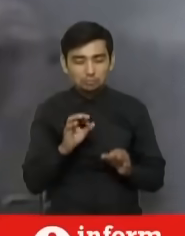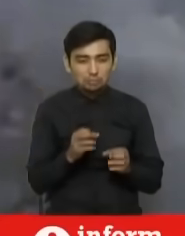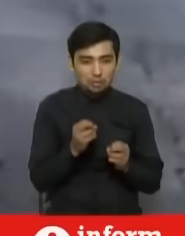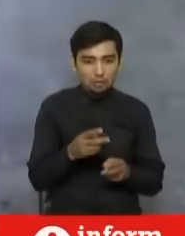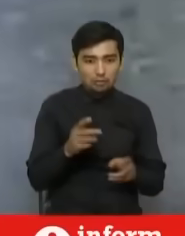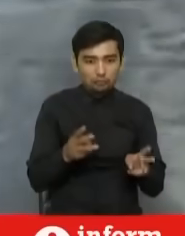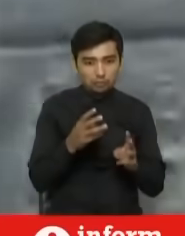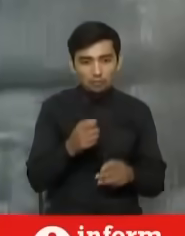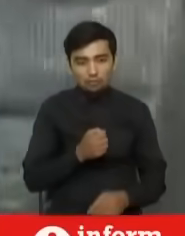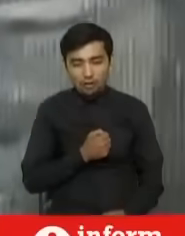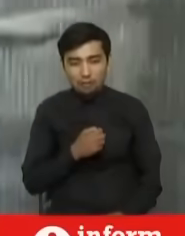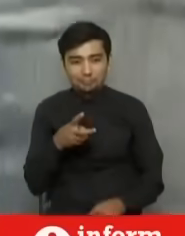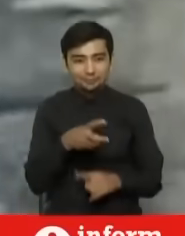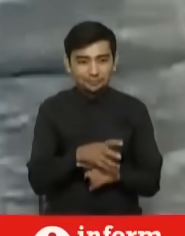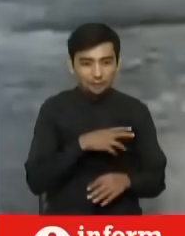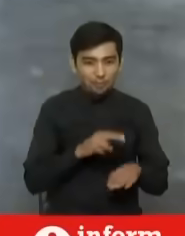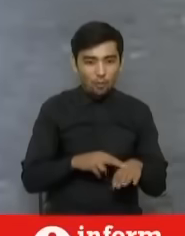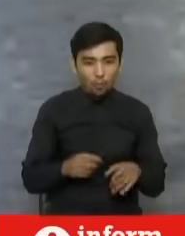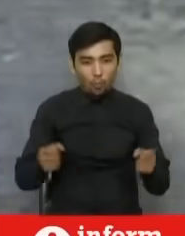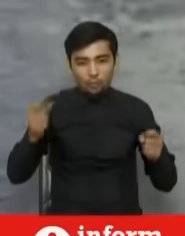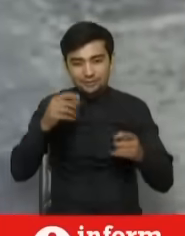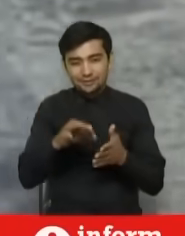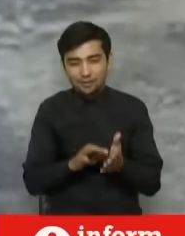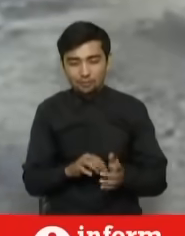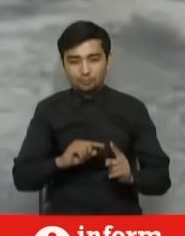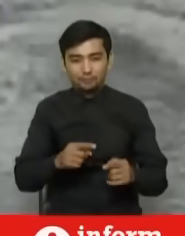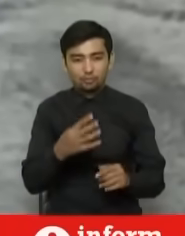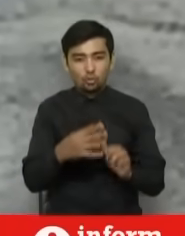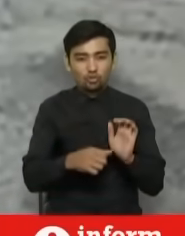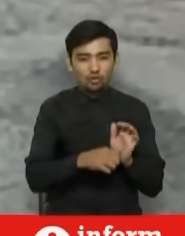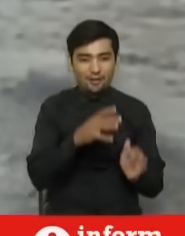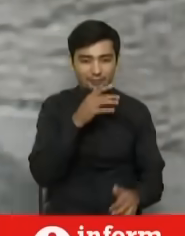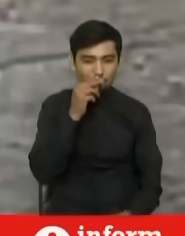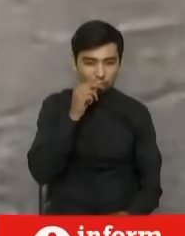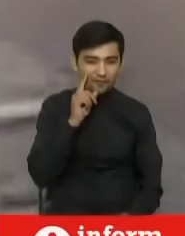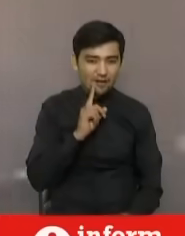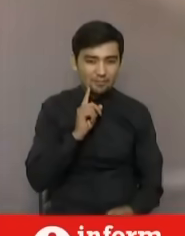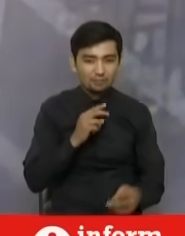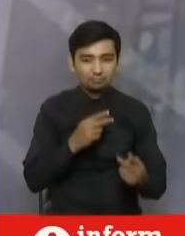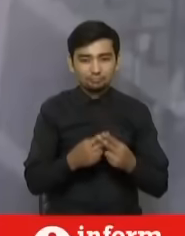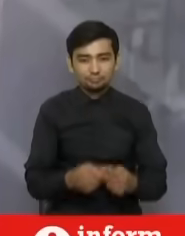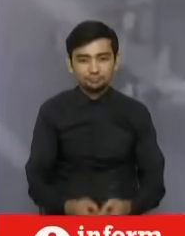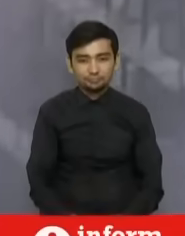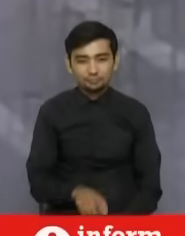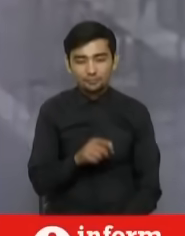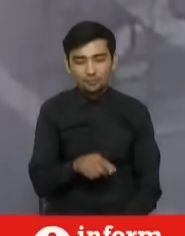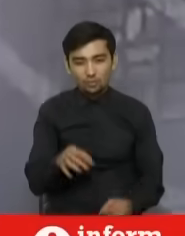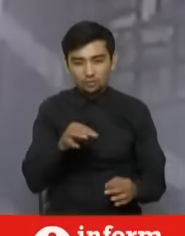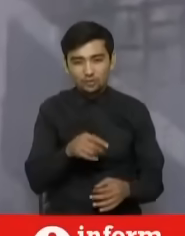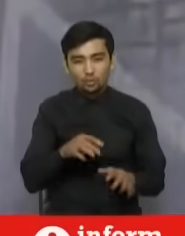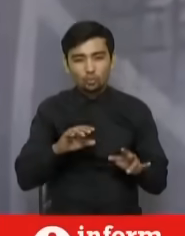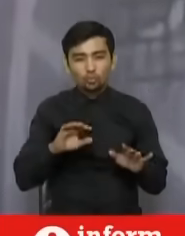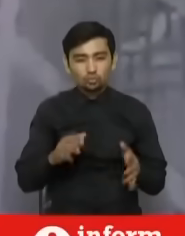полицейлер оның қылмысқа қатысы барын әшкерелеген сәтте бірден ұстап, 46 жастағы азаматты уақытша ұстау қапасына қамаған. Болжам бойынша